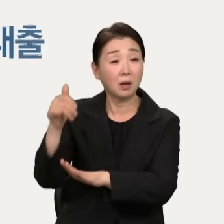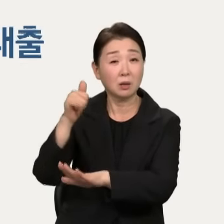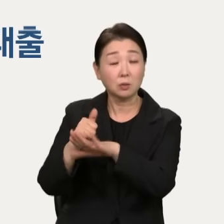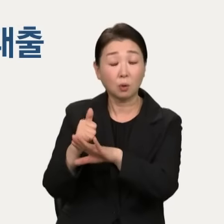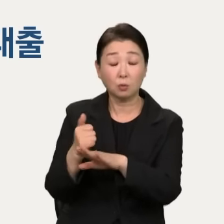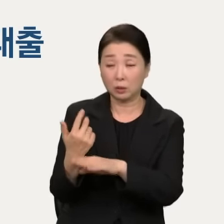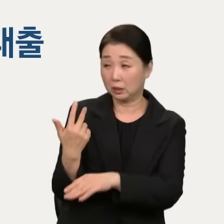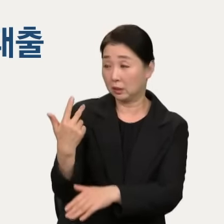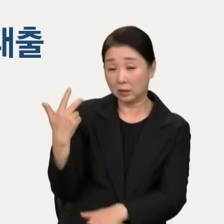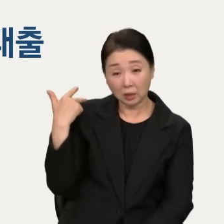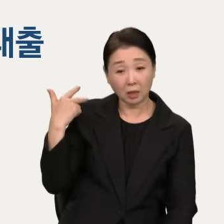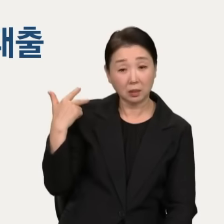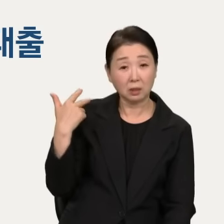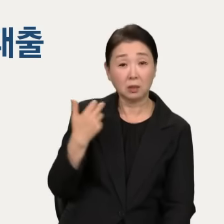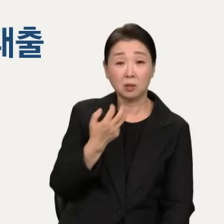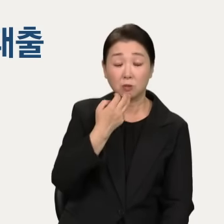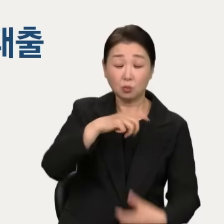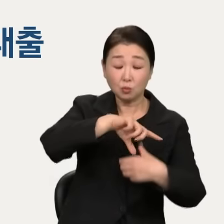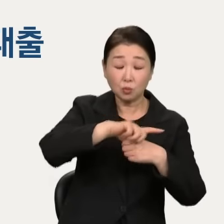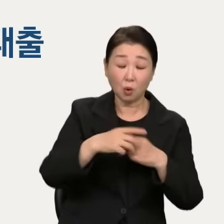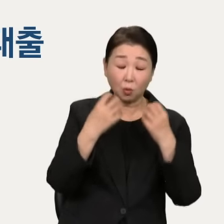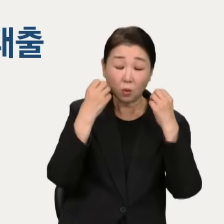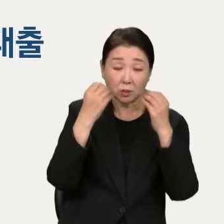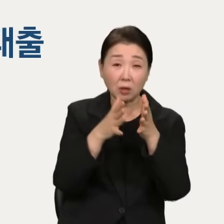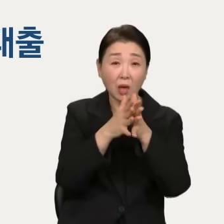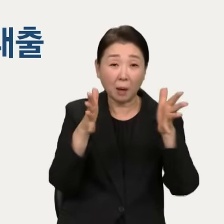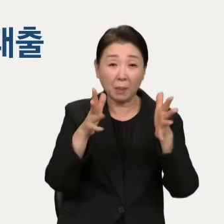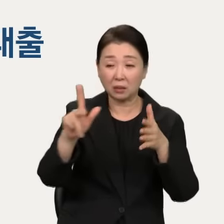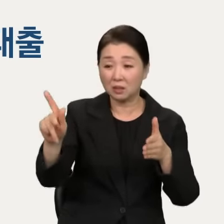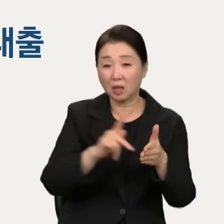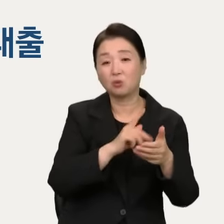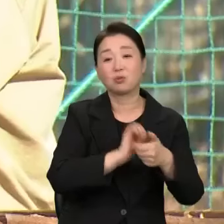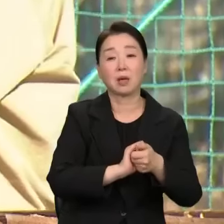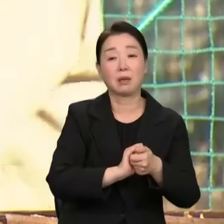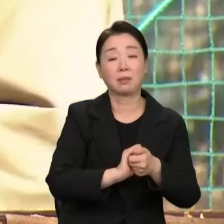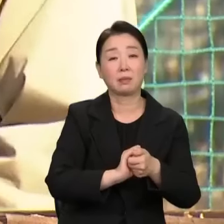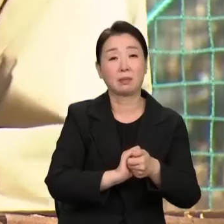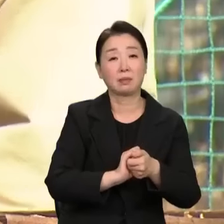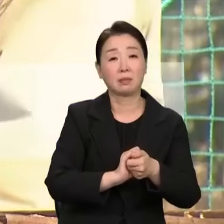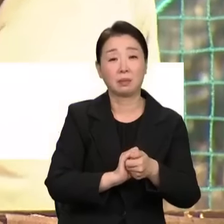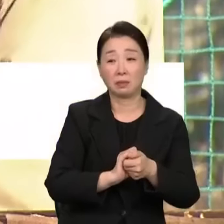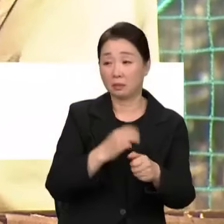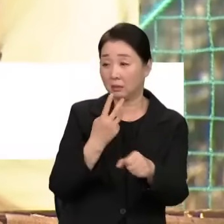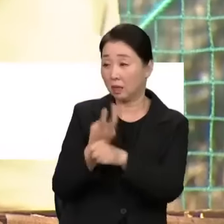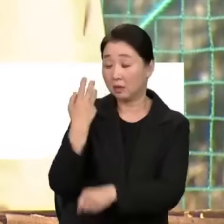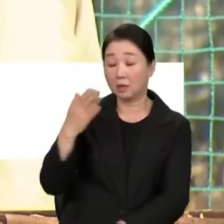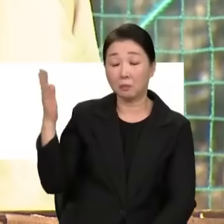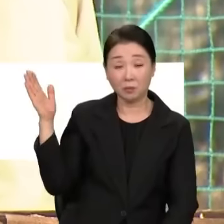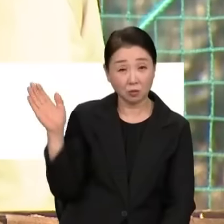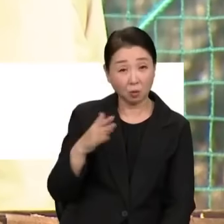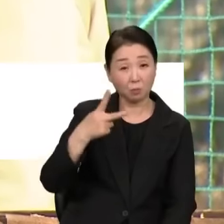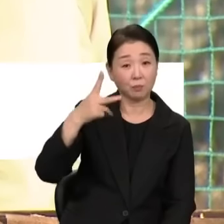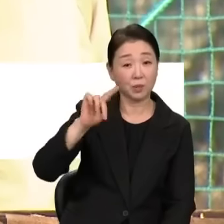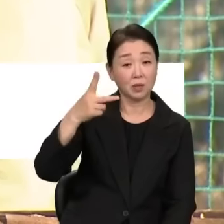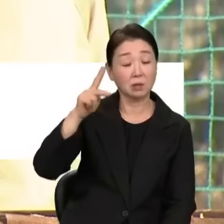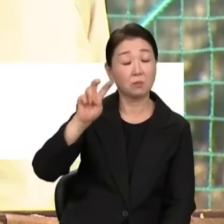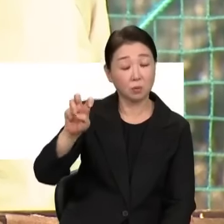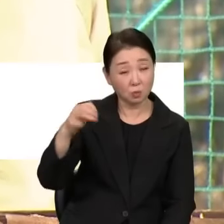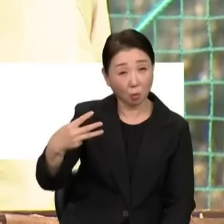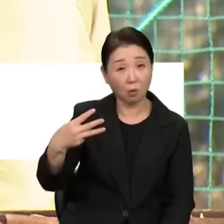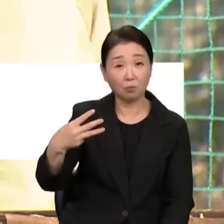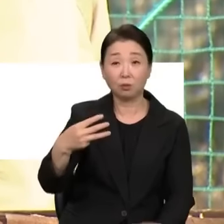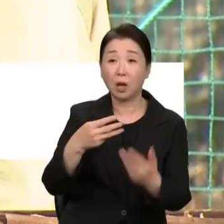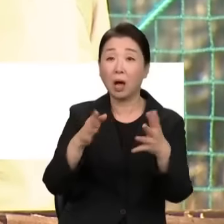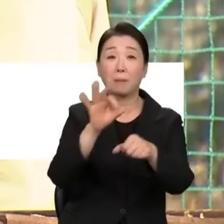유예했는데도 신축 아파트 대출을 제안하기로 했습니다 3년 전부터 디딤돌 해서 이제 준비할 생각을 하고